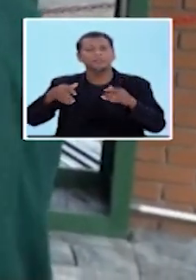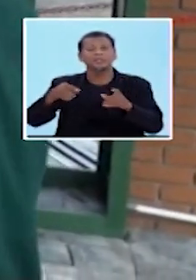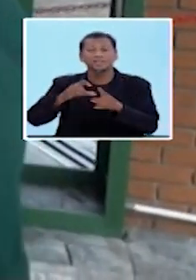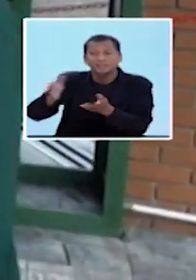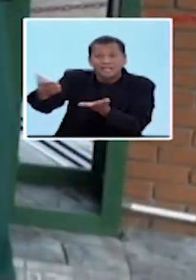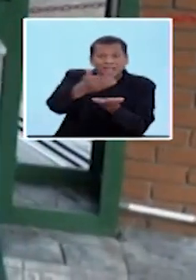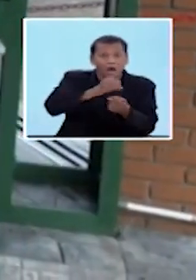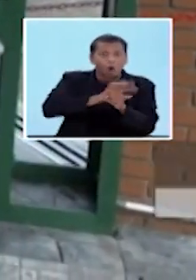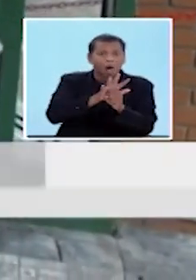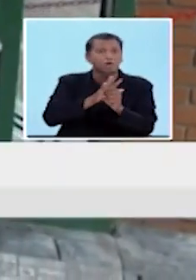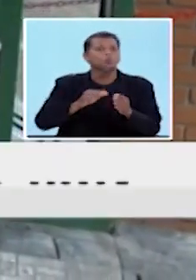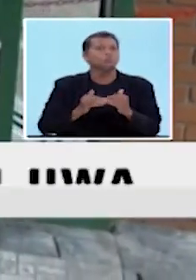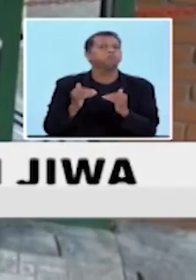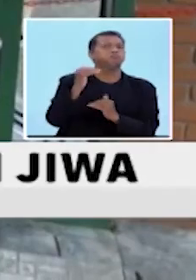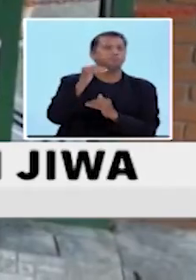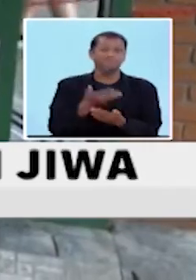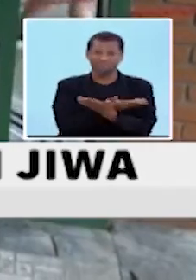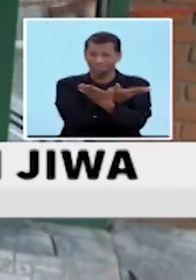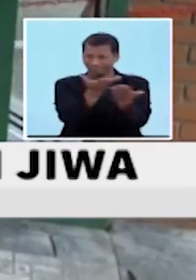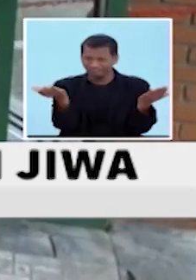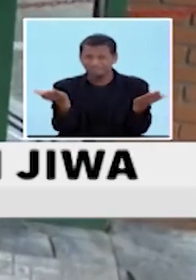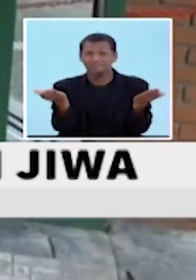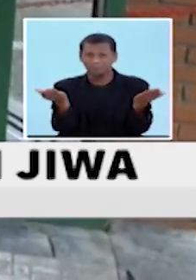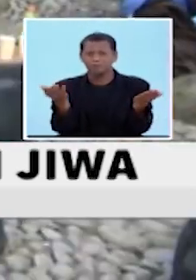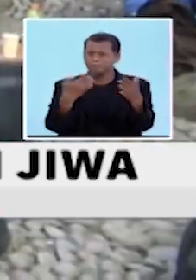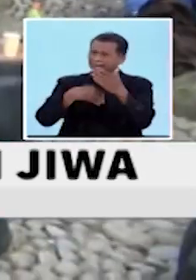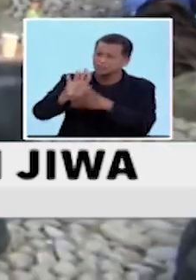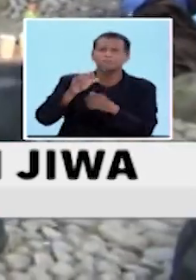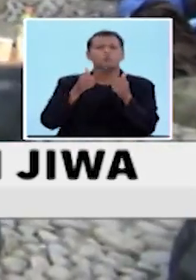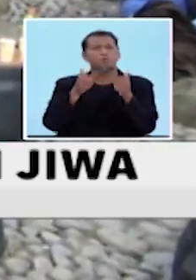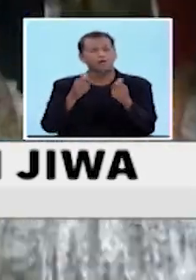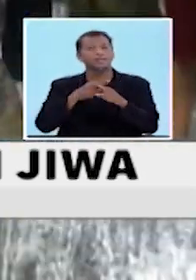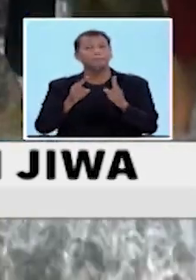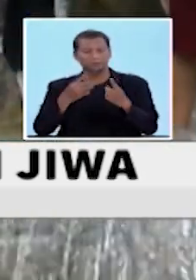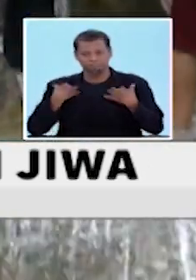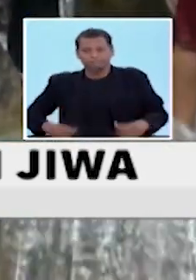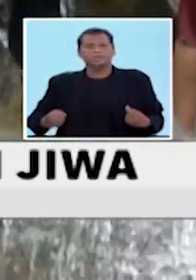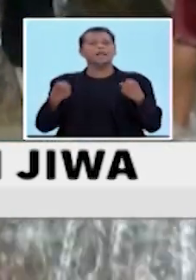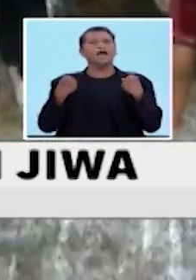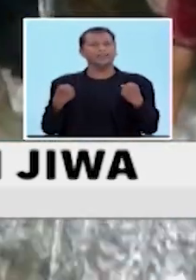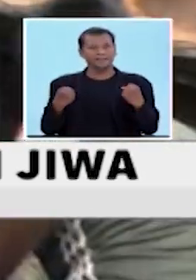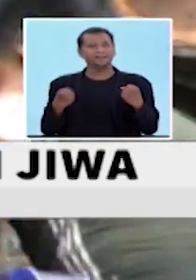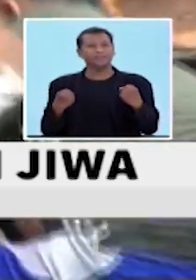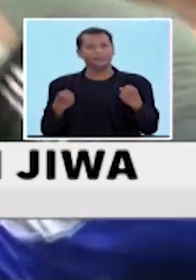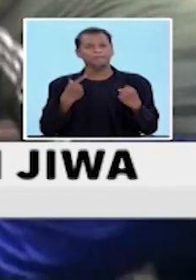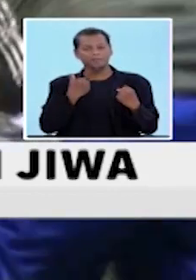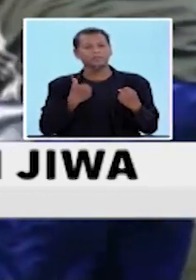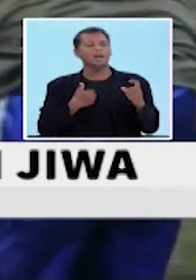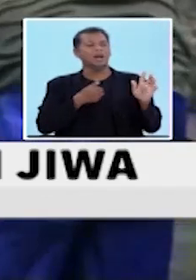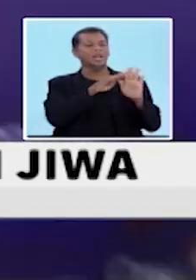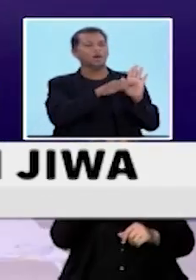Berlibur memang baik untuk kesehatan jiwa. Namun keluarga dan wisatawan diminta jangan lengah untuk menerapkan protokol